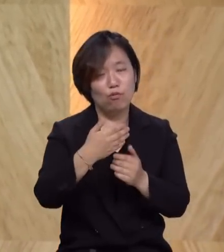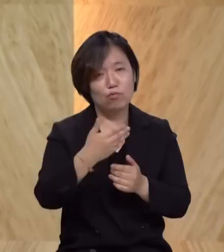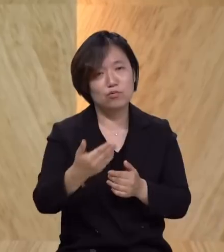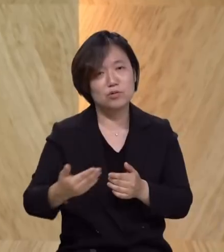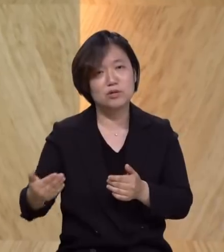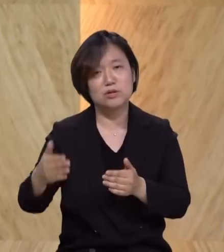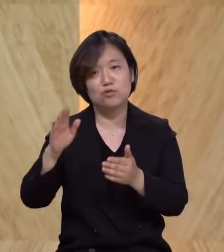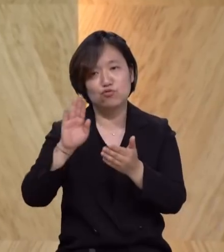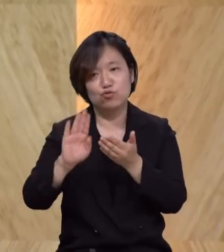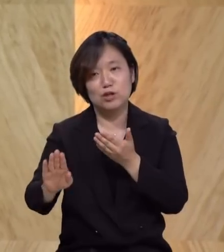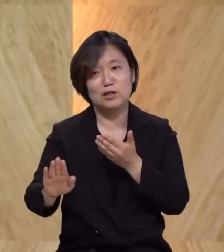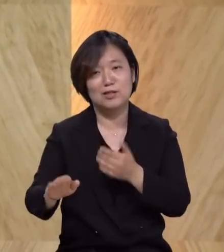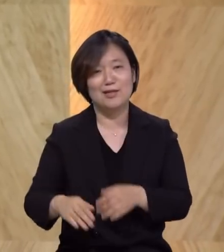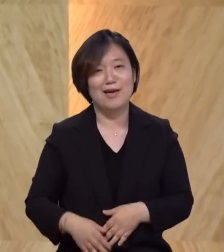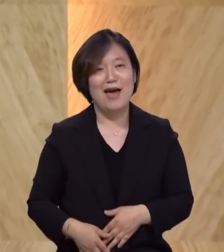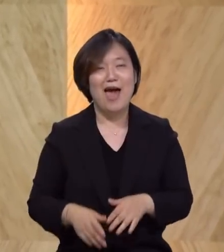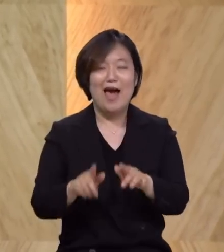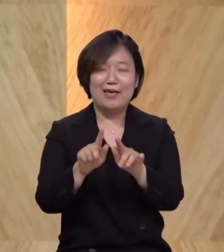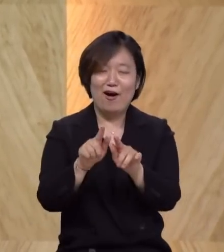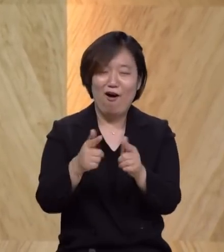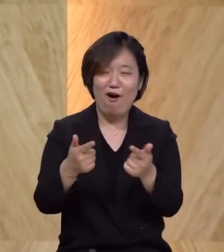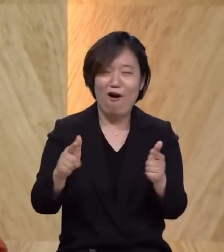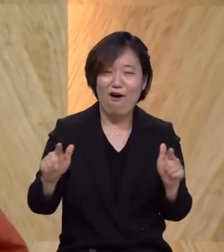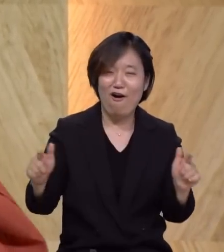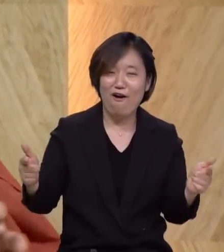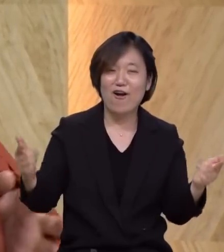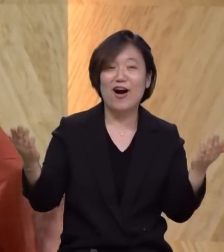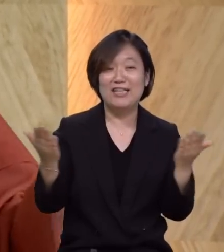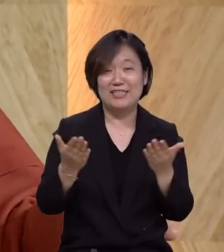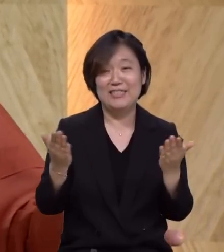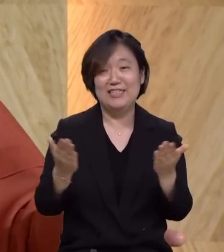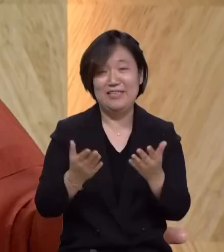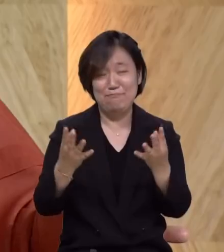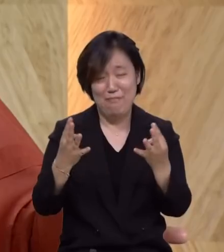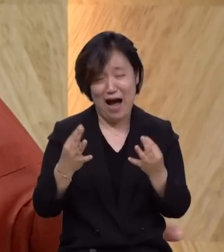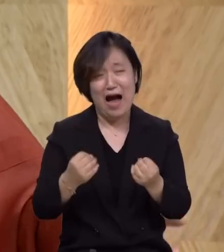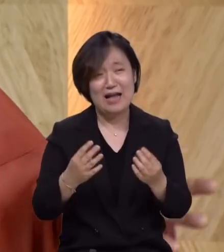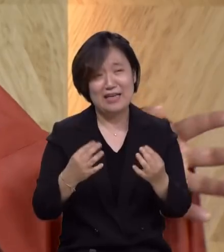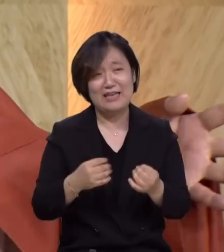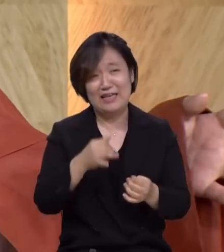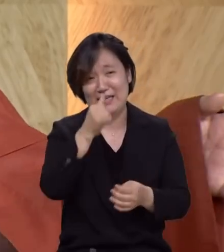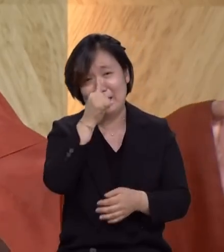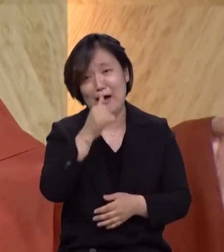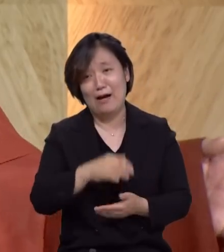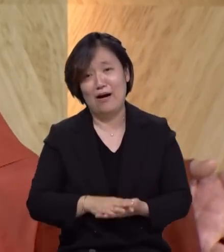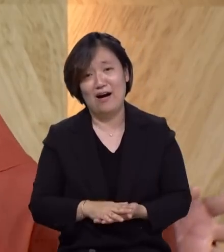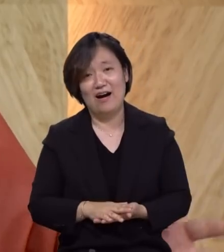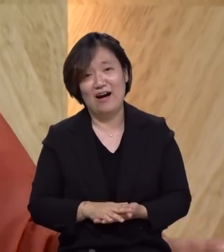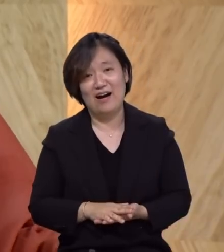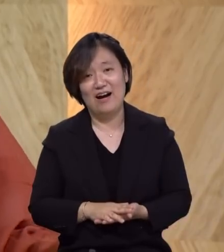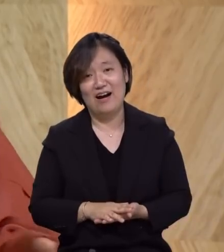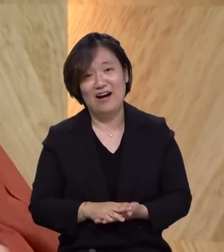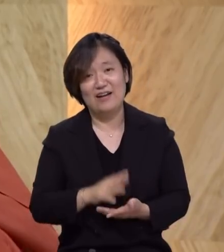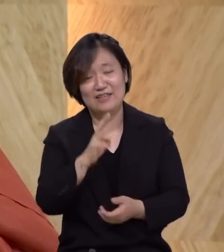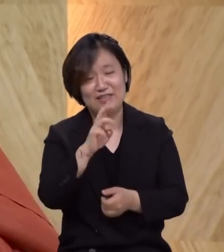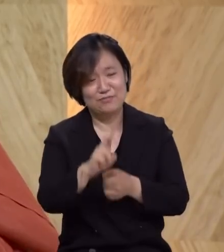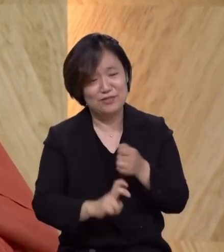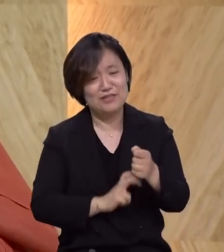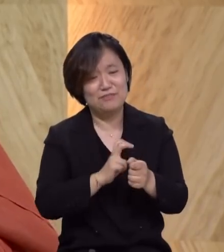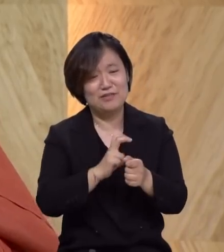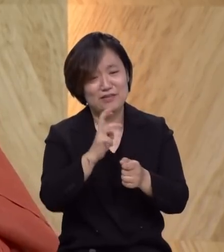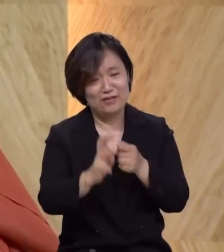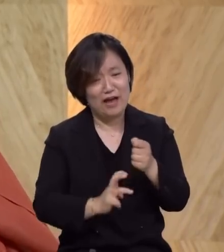온갖 온갖 이런저런 산전수전 다 겪고 주변에 온갖 일들에 다